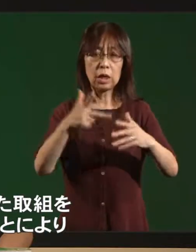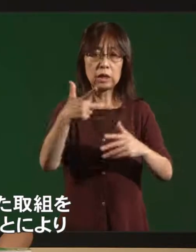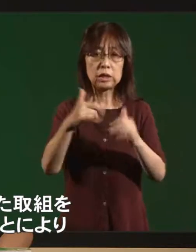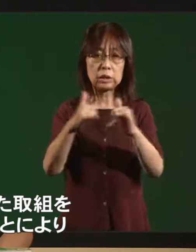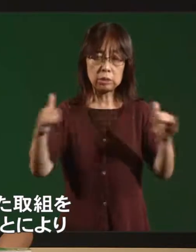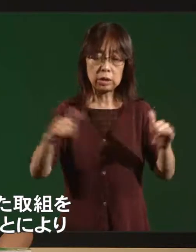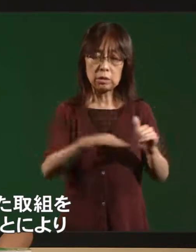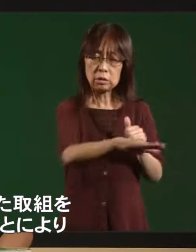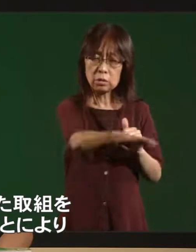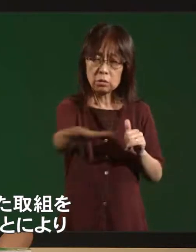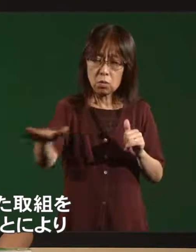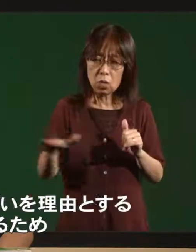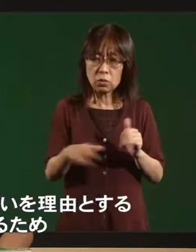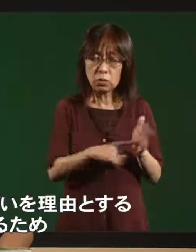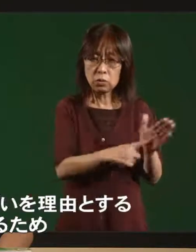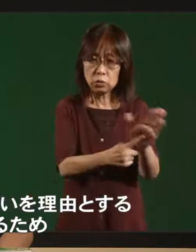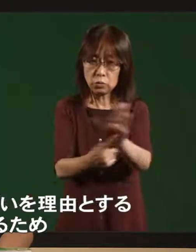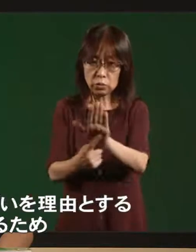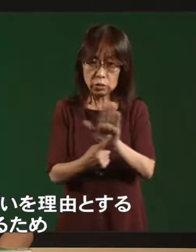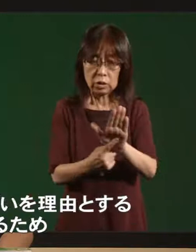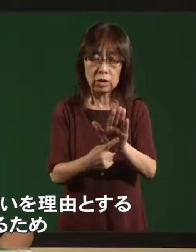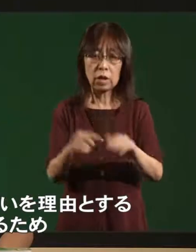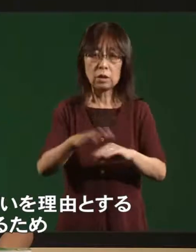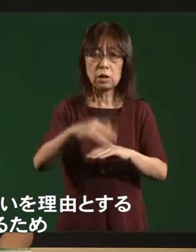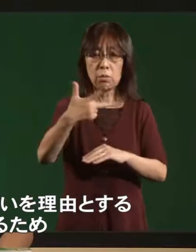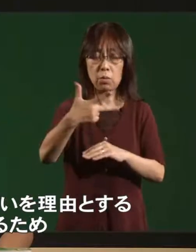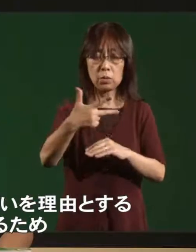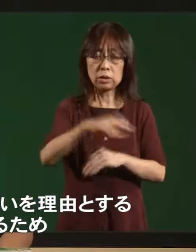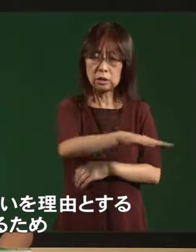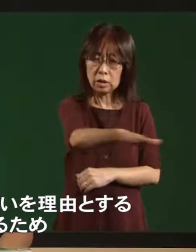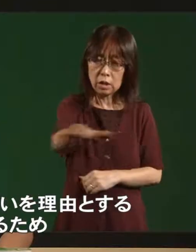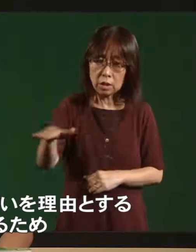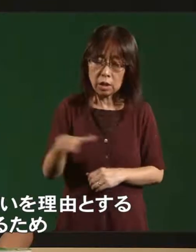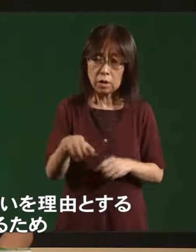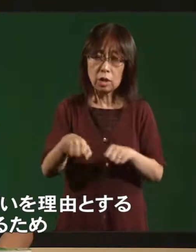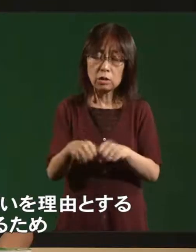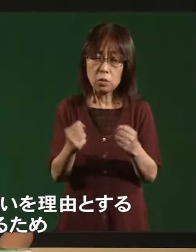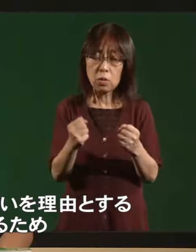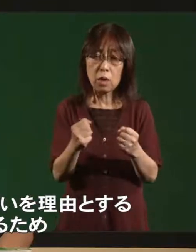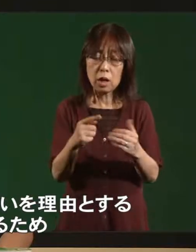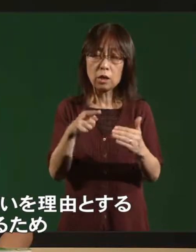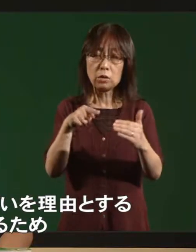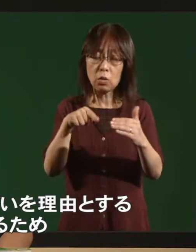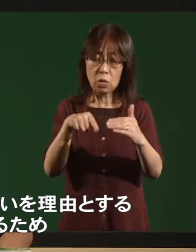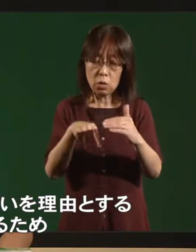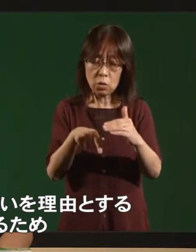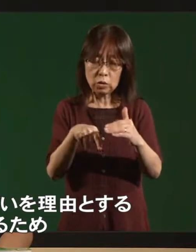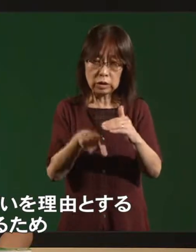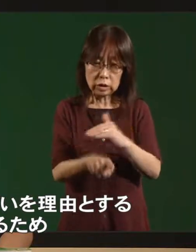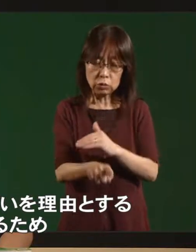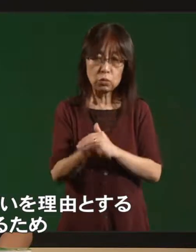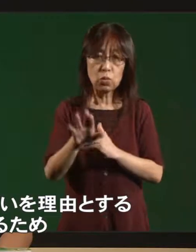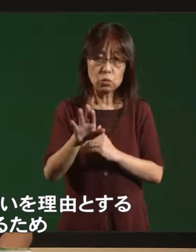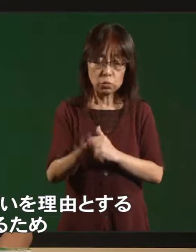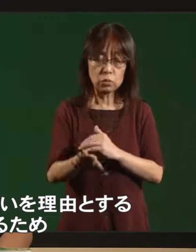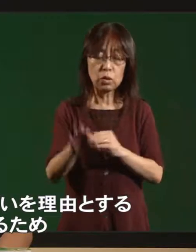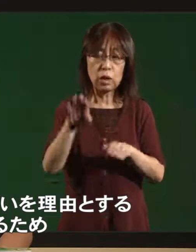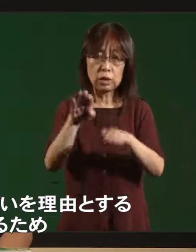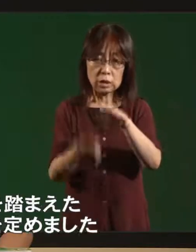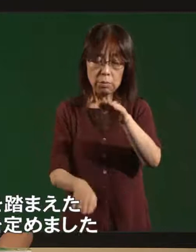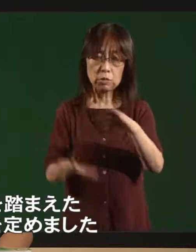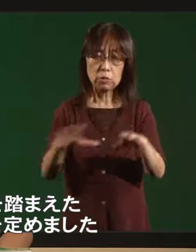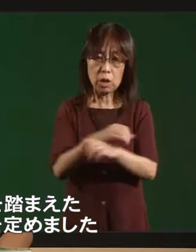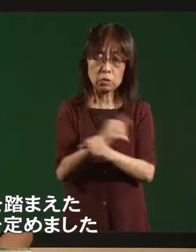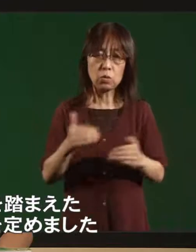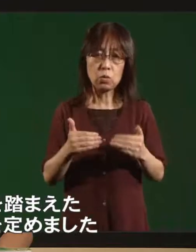周知することにより札幌市民全体で障害を理由とする差別の解消を推進するため